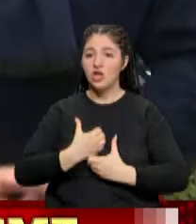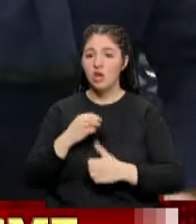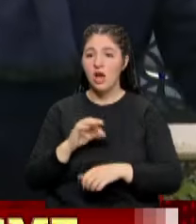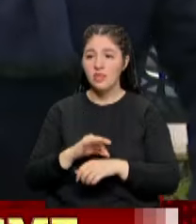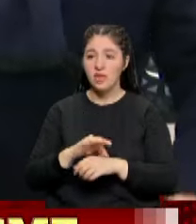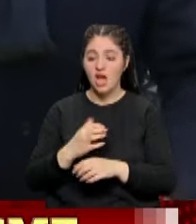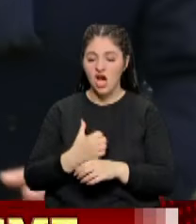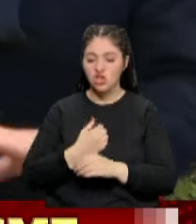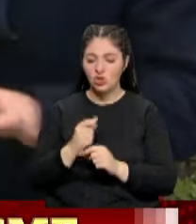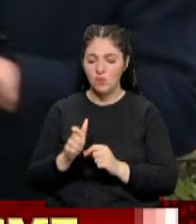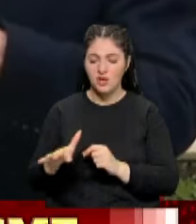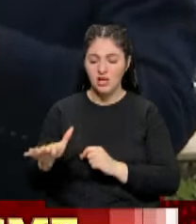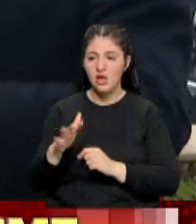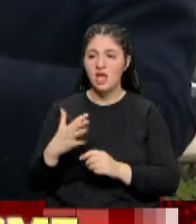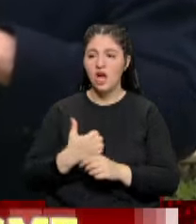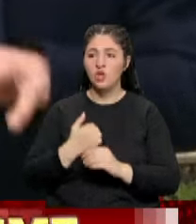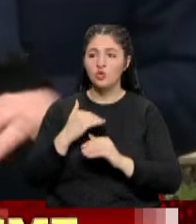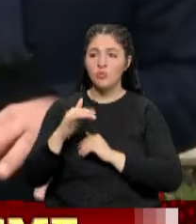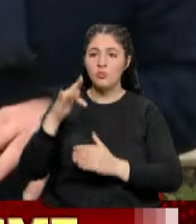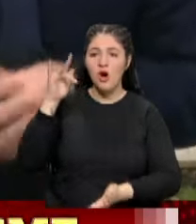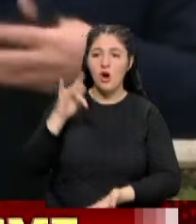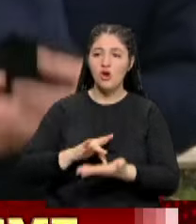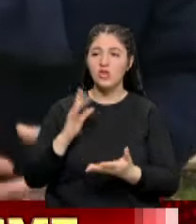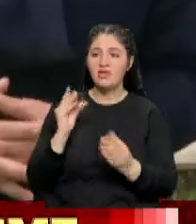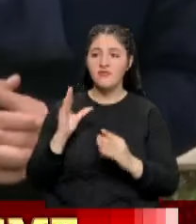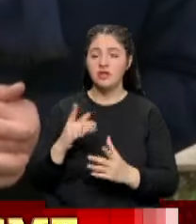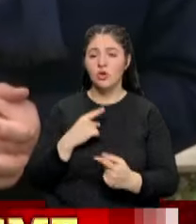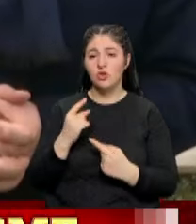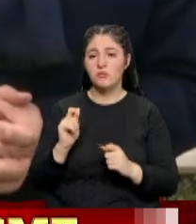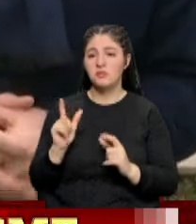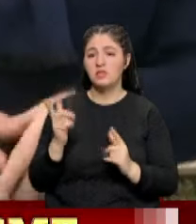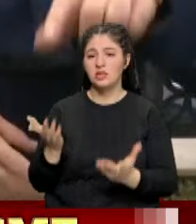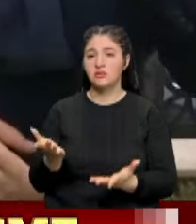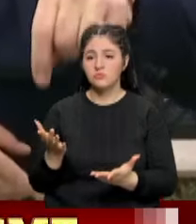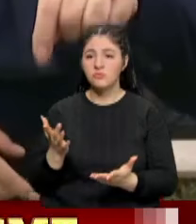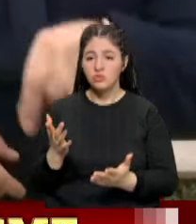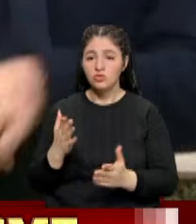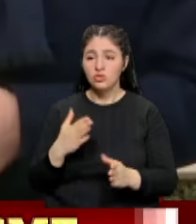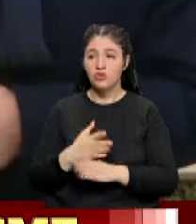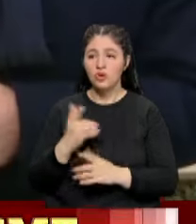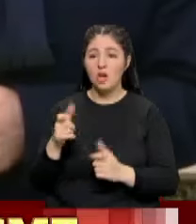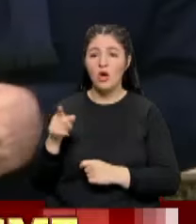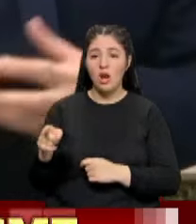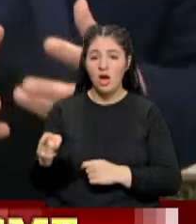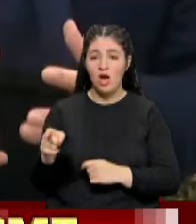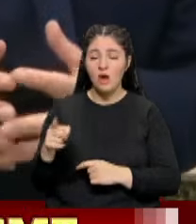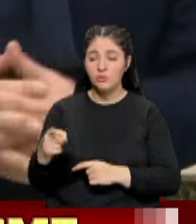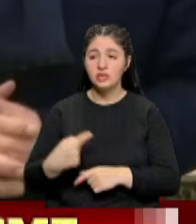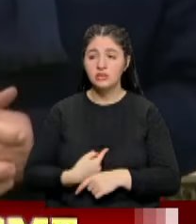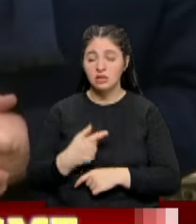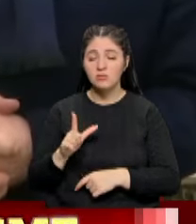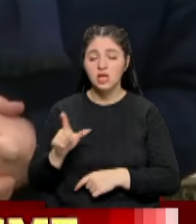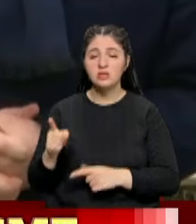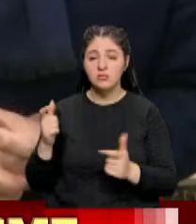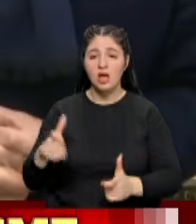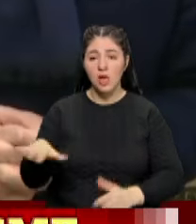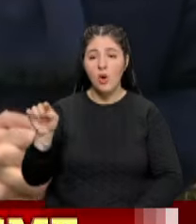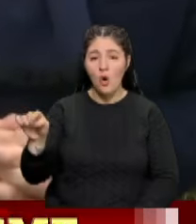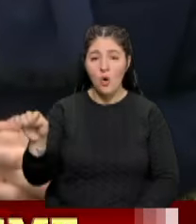anlarda, acılı topraklarda, acılı toplumun ortasında daha çok konuşmamız lazım. Çünkü doğru yer orası. Yani bunu hissetmemiz gereken